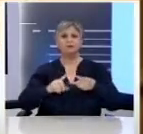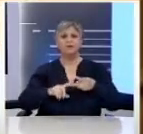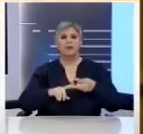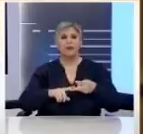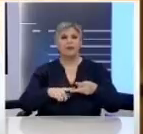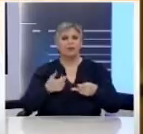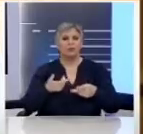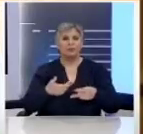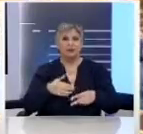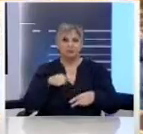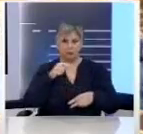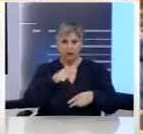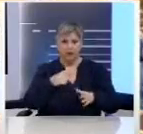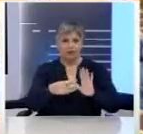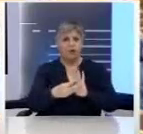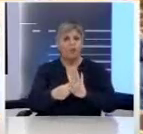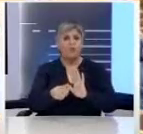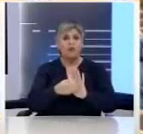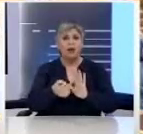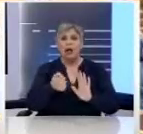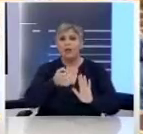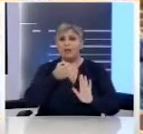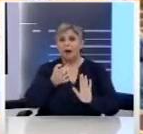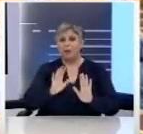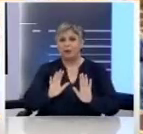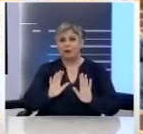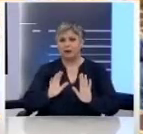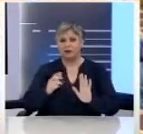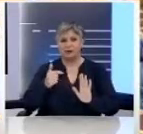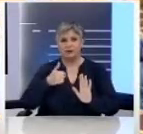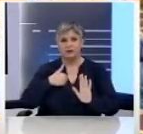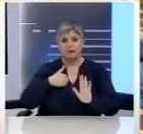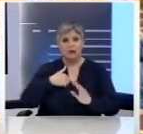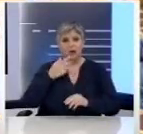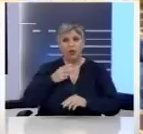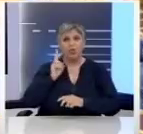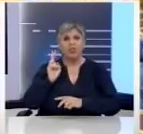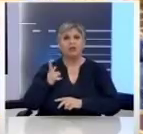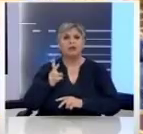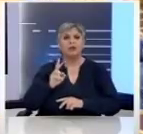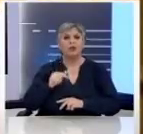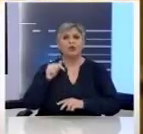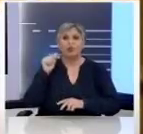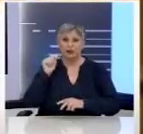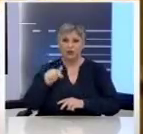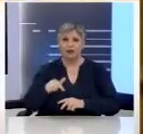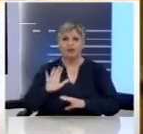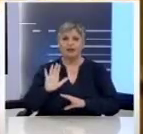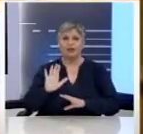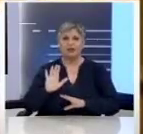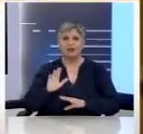παράδειγμα. Εγώ δεν σας εγκάλεσα διότι μπορεί να μην είναι αληθές το παράδειγμα το οποίο δώσατε. Καθίστε κάτω, δεν είπα